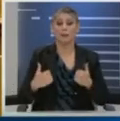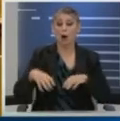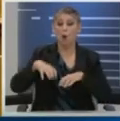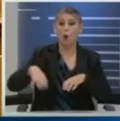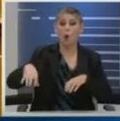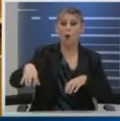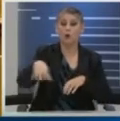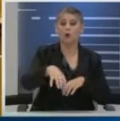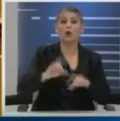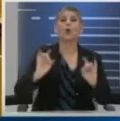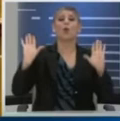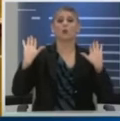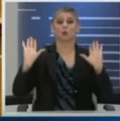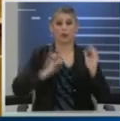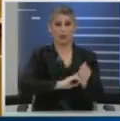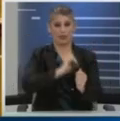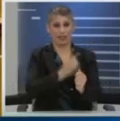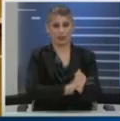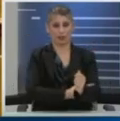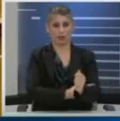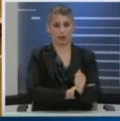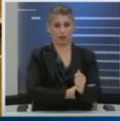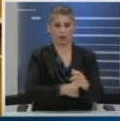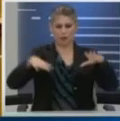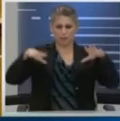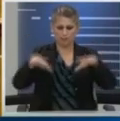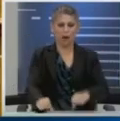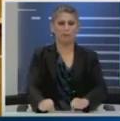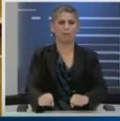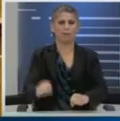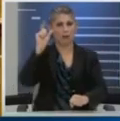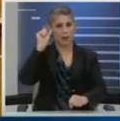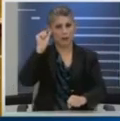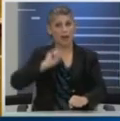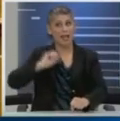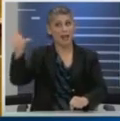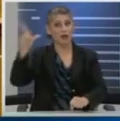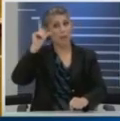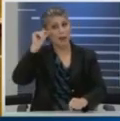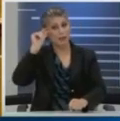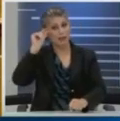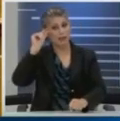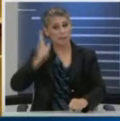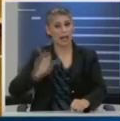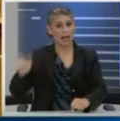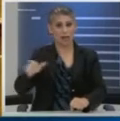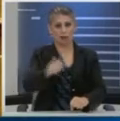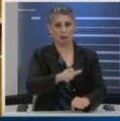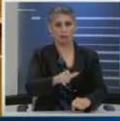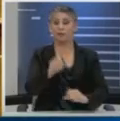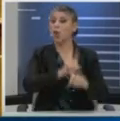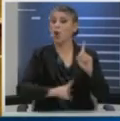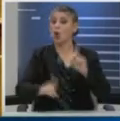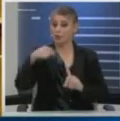δεν θα υπάρχει χώρος ούτε δυνατότητα για κατάληψη από έξω πανεπιστημιακά στοιχεία.